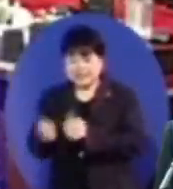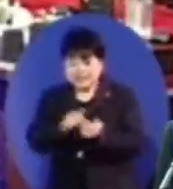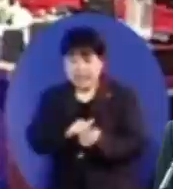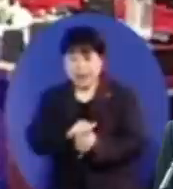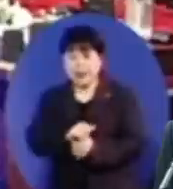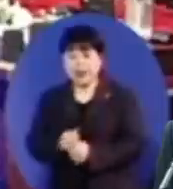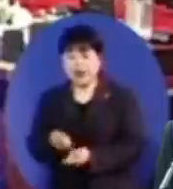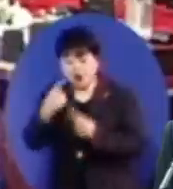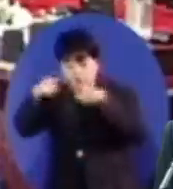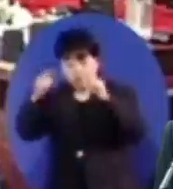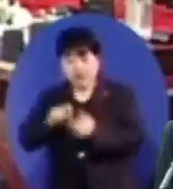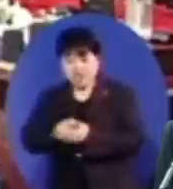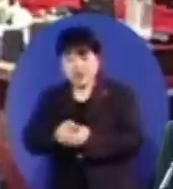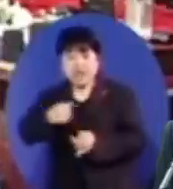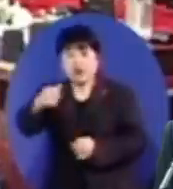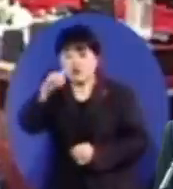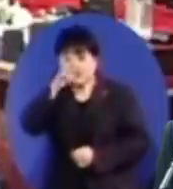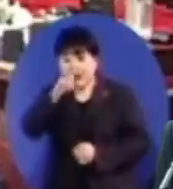가졌노니.